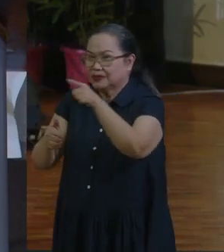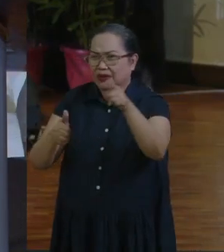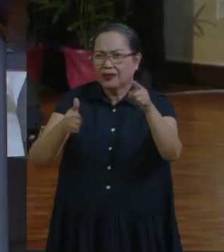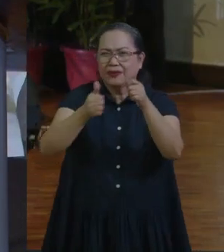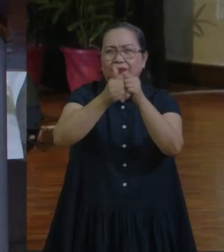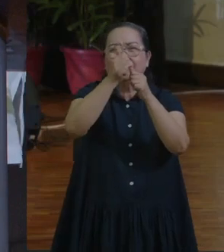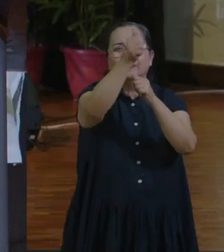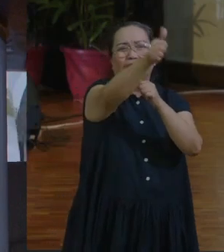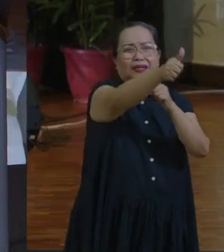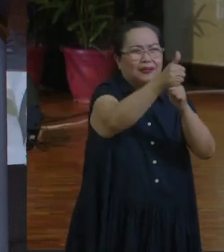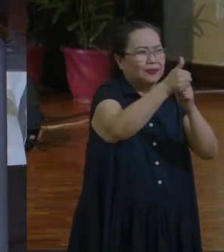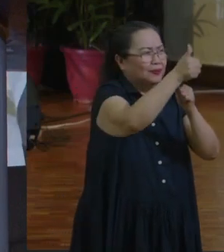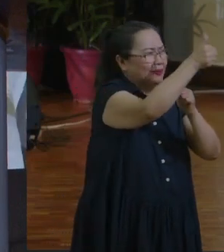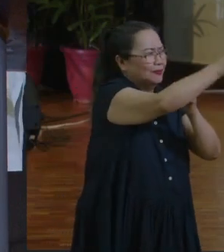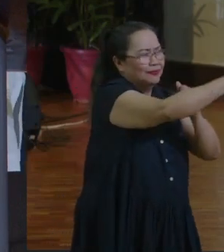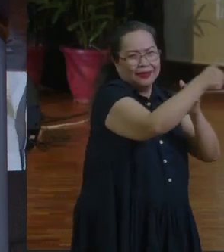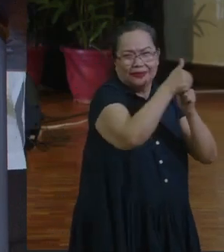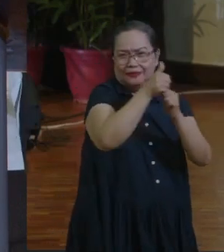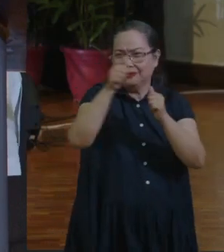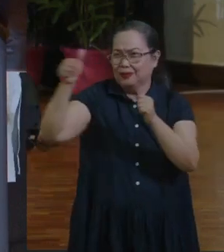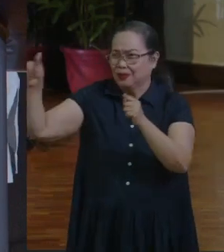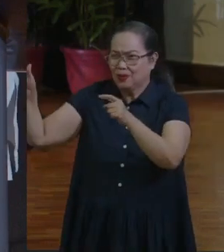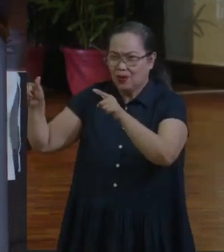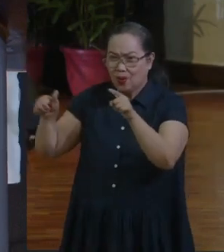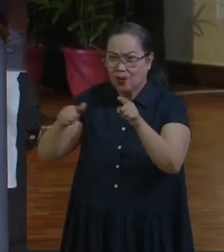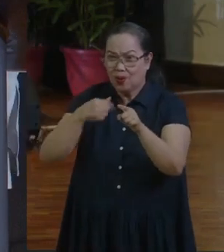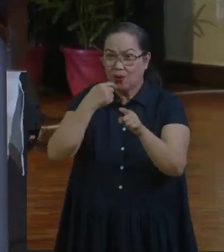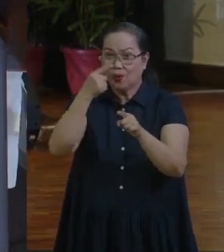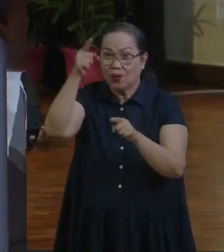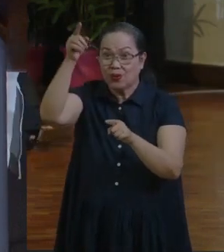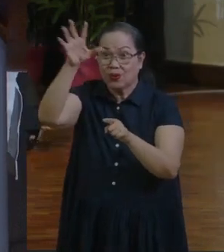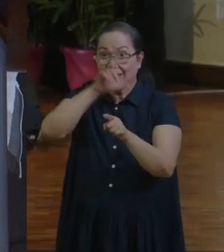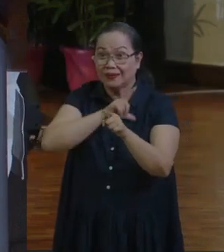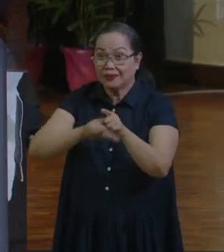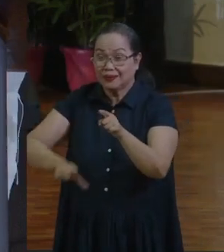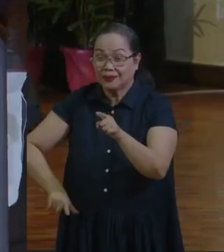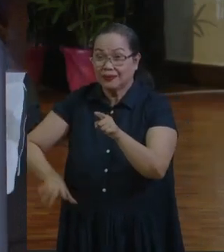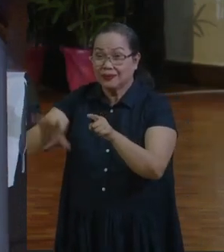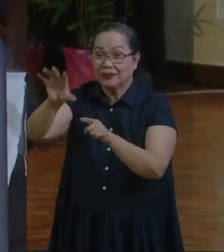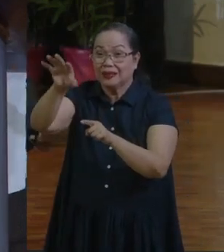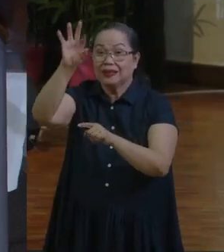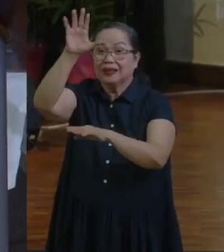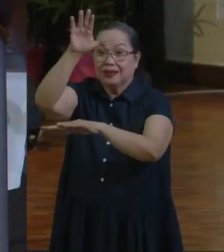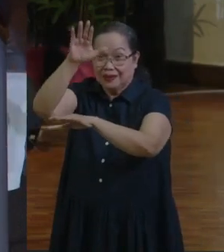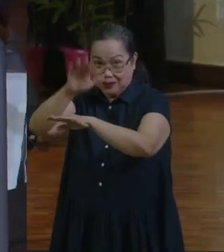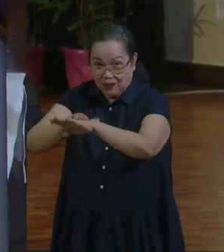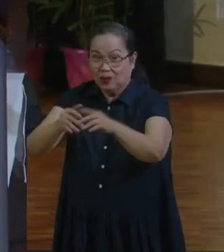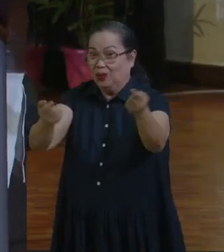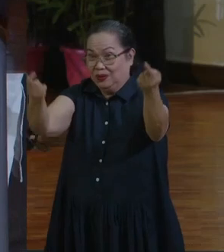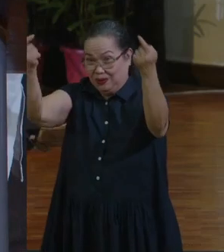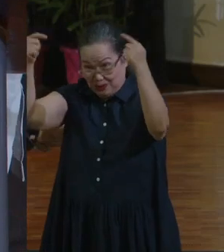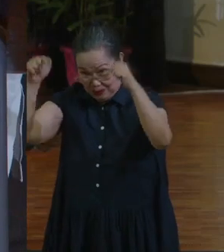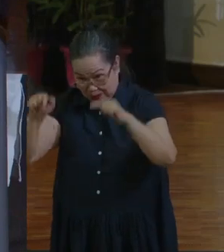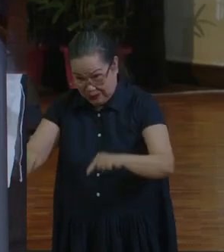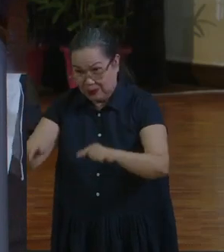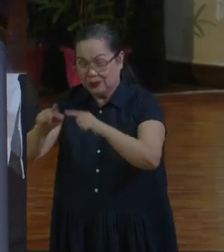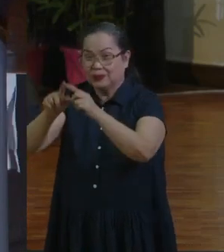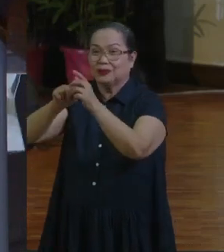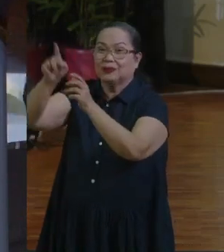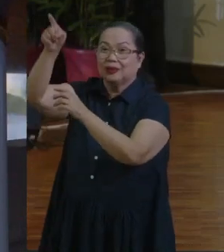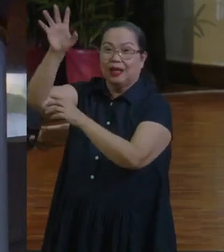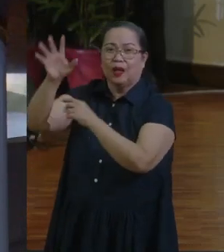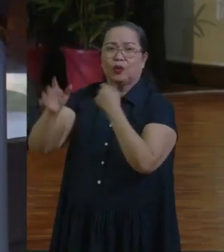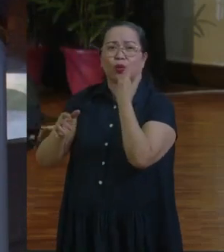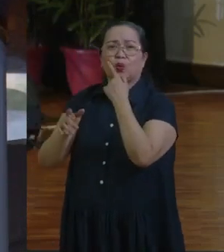off, everyone whom the Lord God calls to Himself. Sino